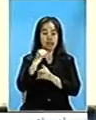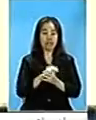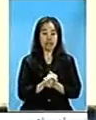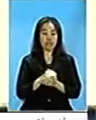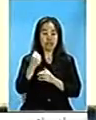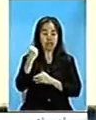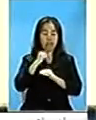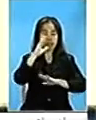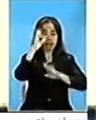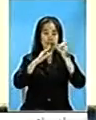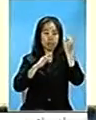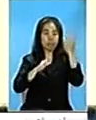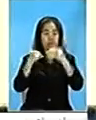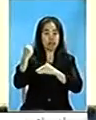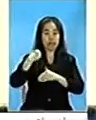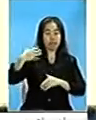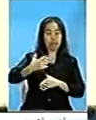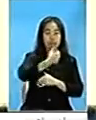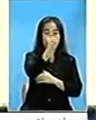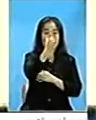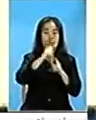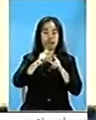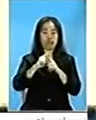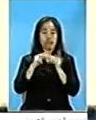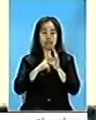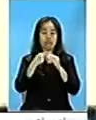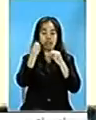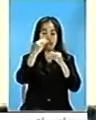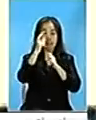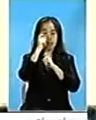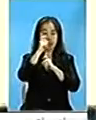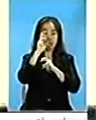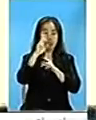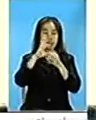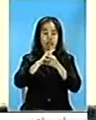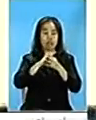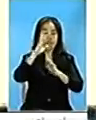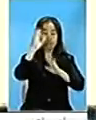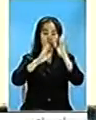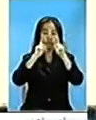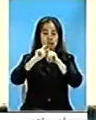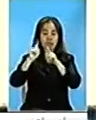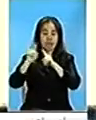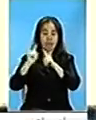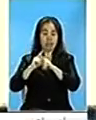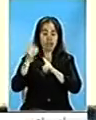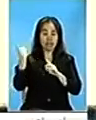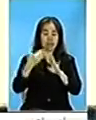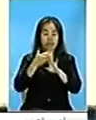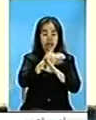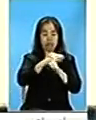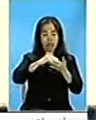ข้างมากเป็นอำนาจเบ็ดเสร็จนั้นมันก็จะทำให้หลักประชาธิปไตยที่เราเรียนกันมาแต่อ่อนแต่ออกในช่วง80ปีที่ผ่านม